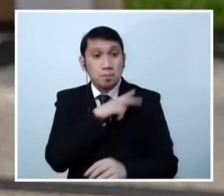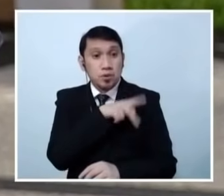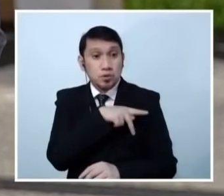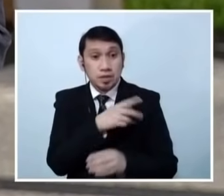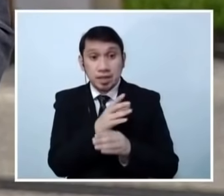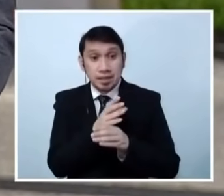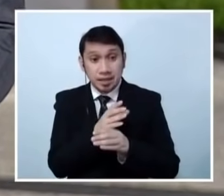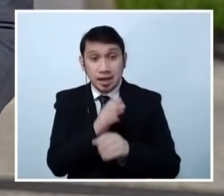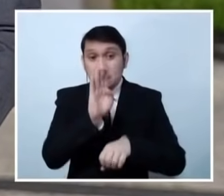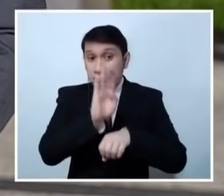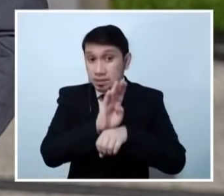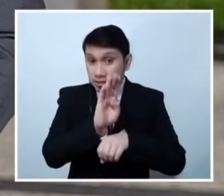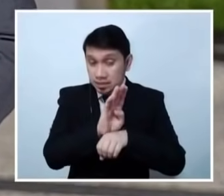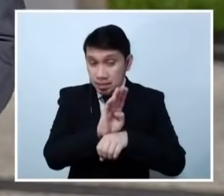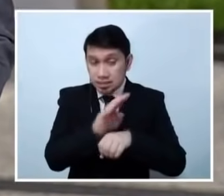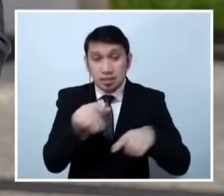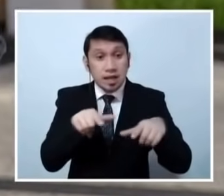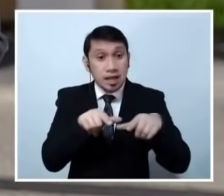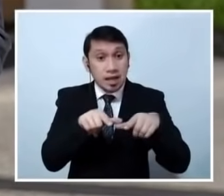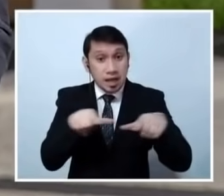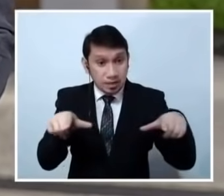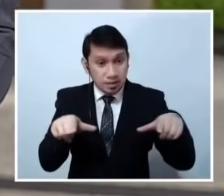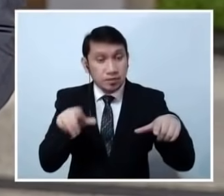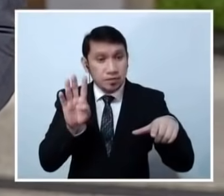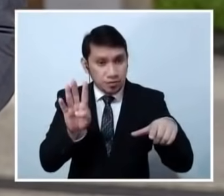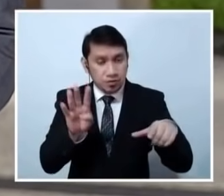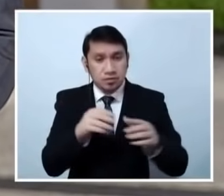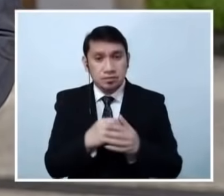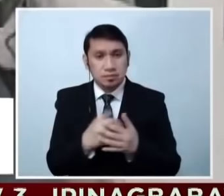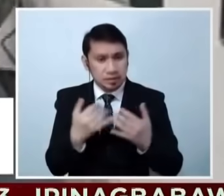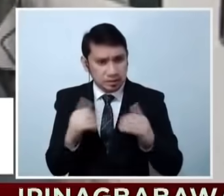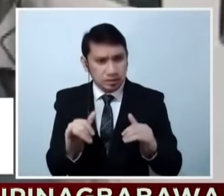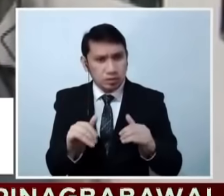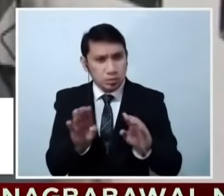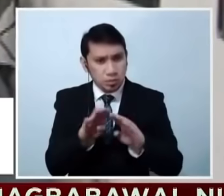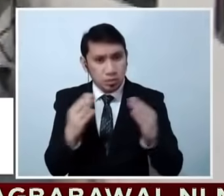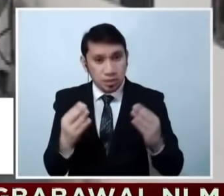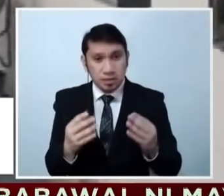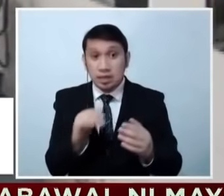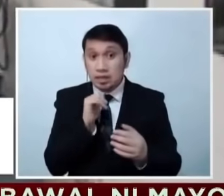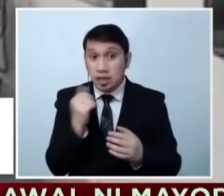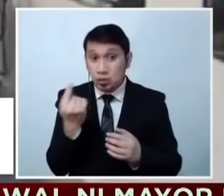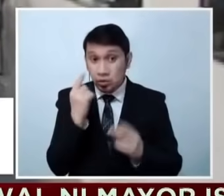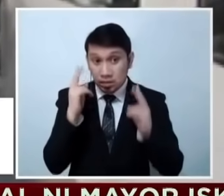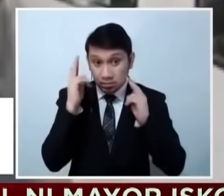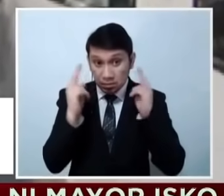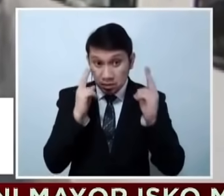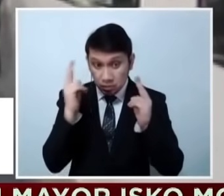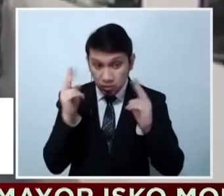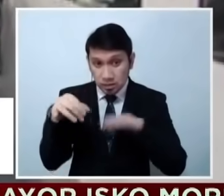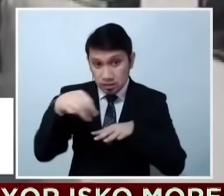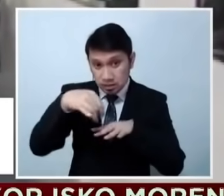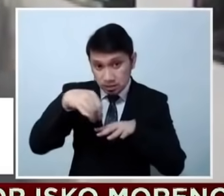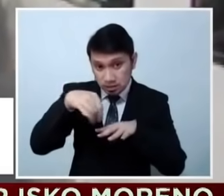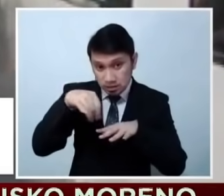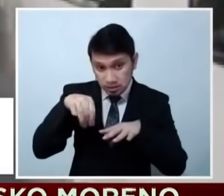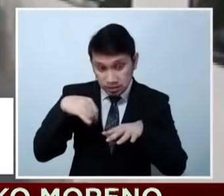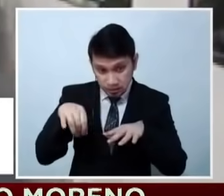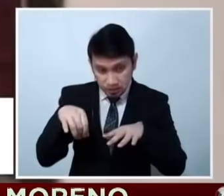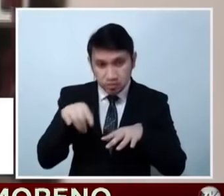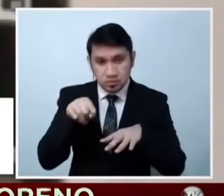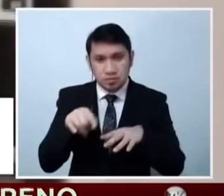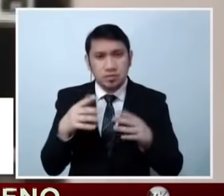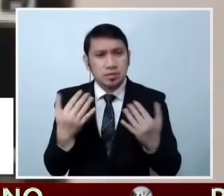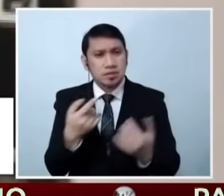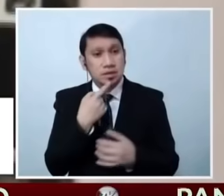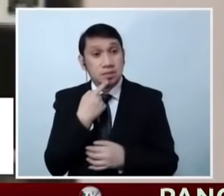sa ilalim ng Alert Level 4 sa Metro Manila. Maliban po sa mga barberia, parlor at nail salon, sinabi ni DTI Secretary